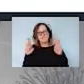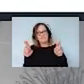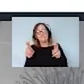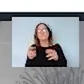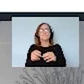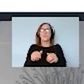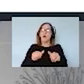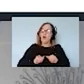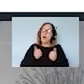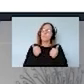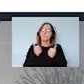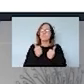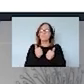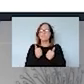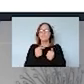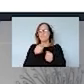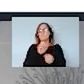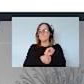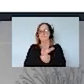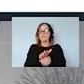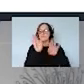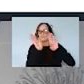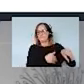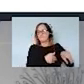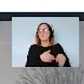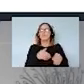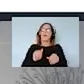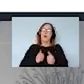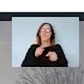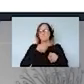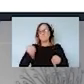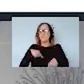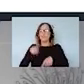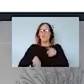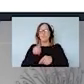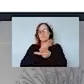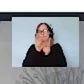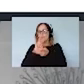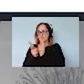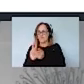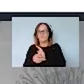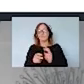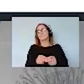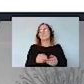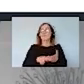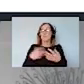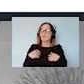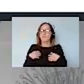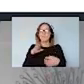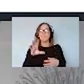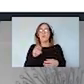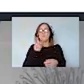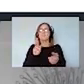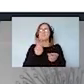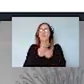kciuki, żeby pandemia nas zostawiła i żebyśmy mogli już się spotykać na żywo, bo tych